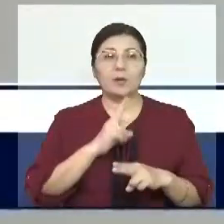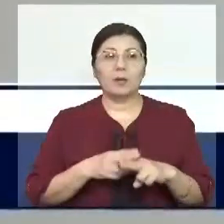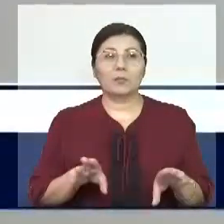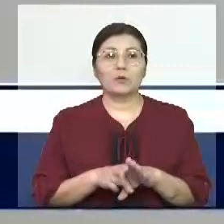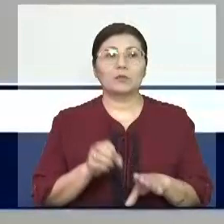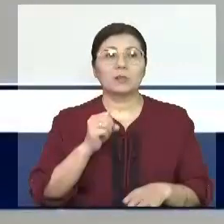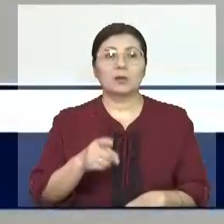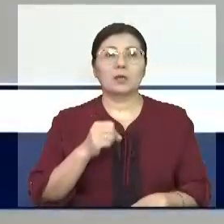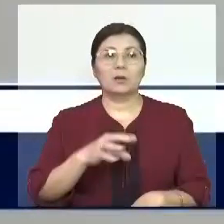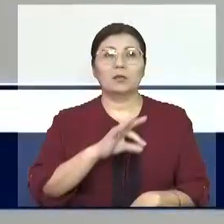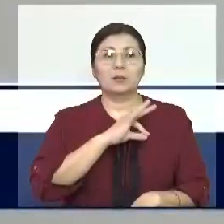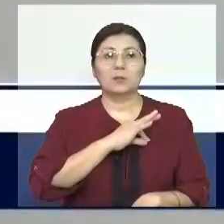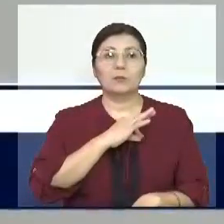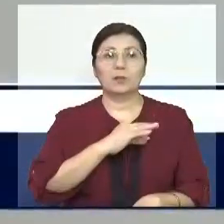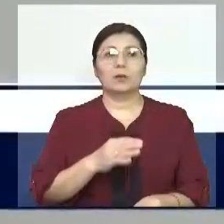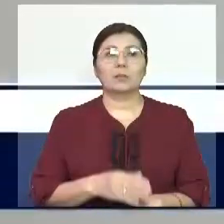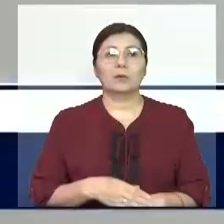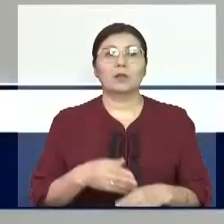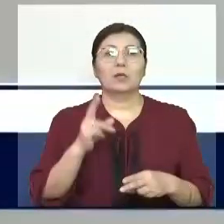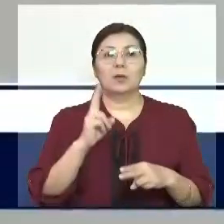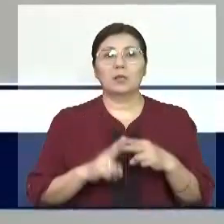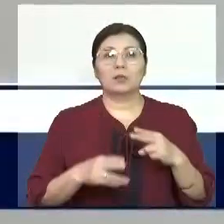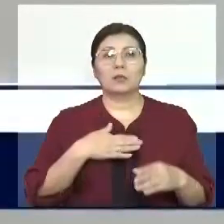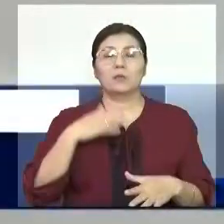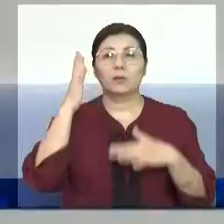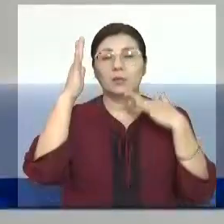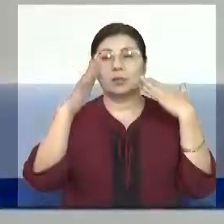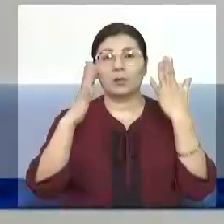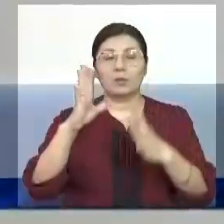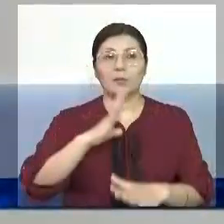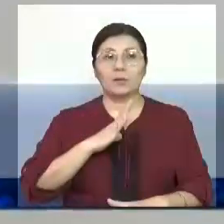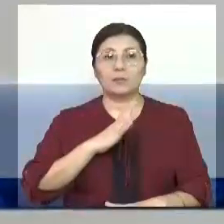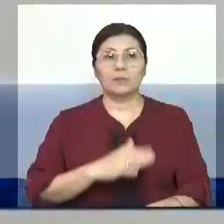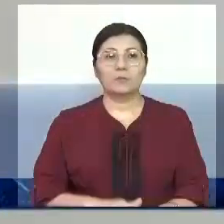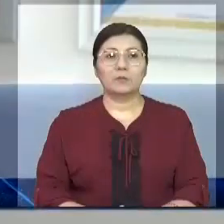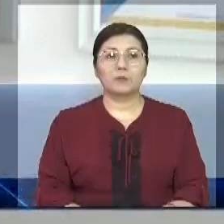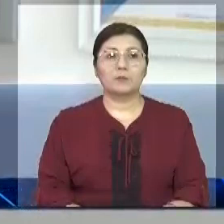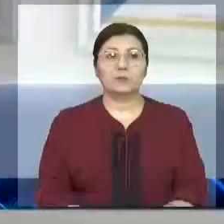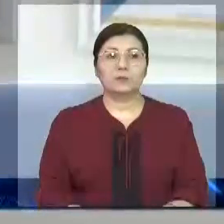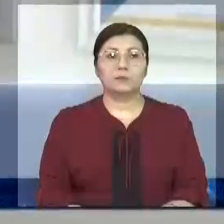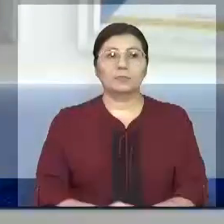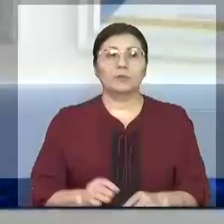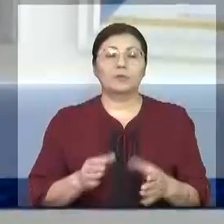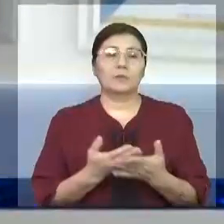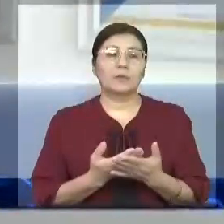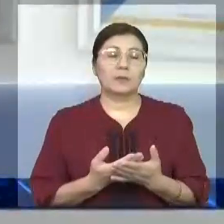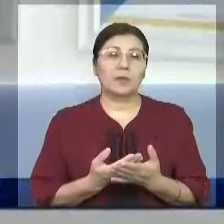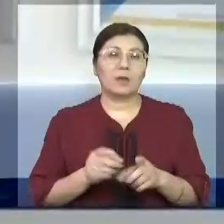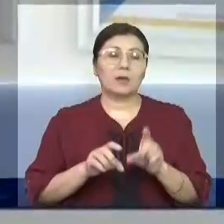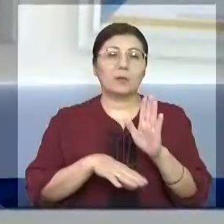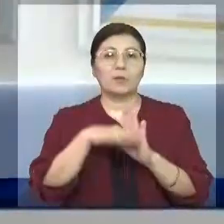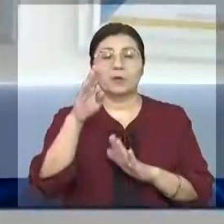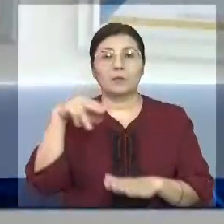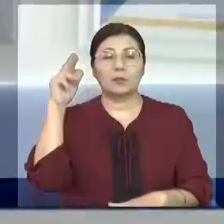үшін оларға қарап алтын белгі алу мен негізі кішкентай кезімнен арманым болды. Және алғаныма мен қуаныштымын. Мектеп қабырғасында озат болып үйренгеннен